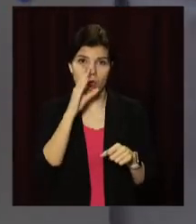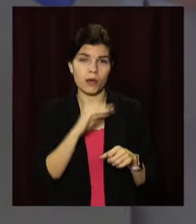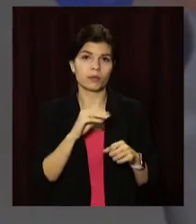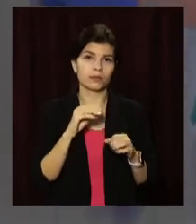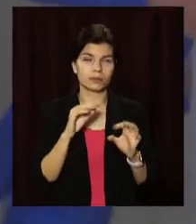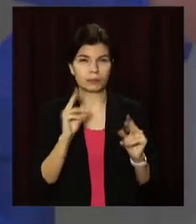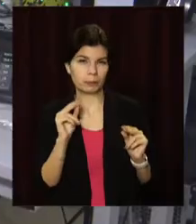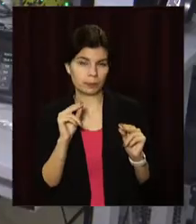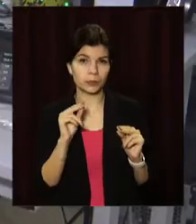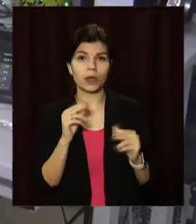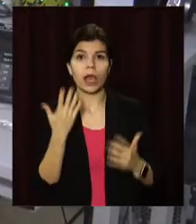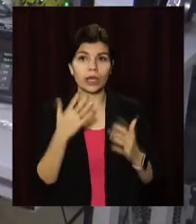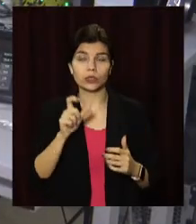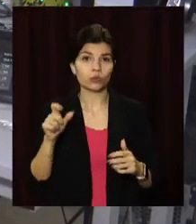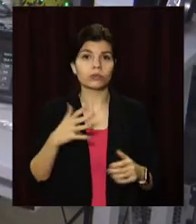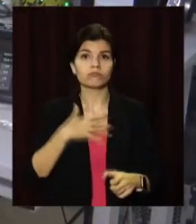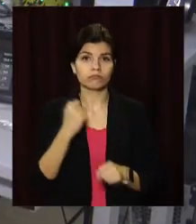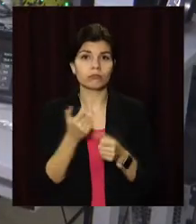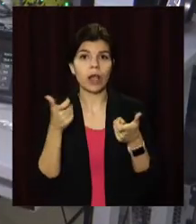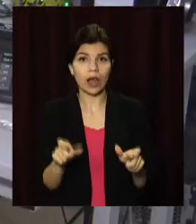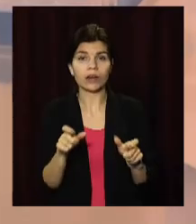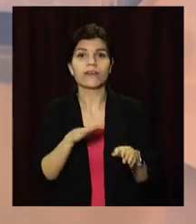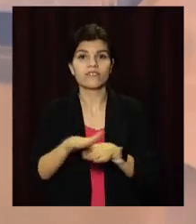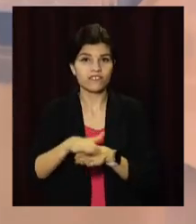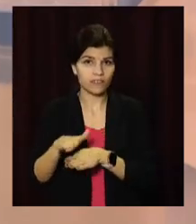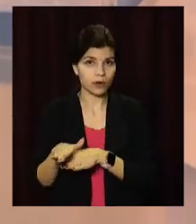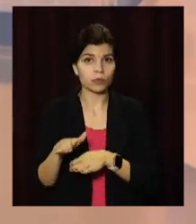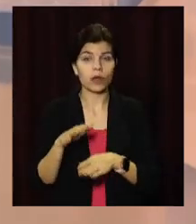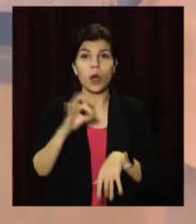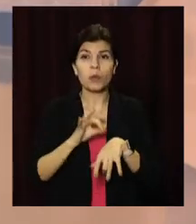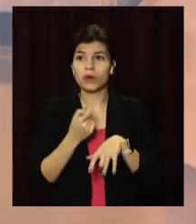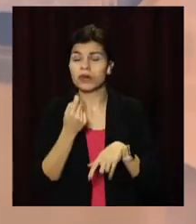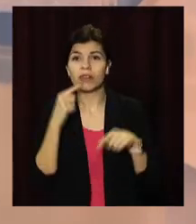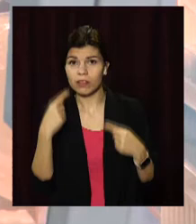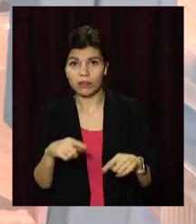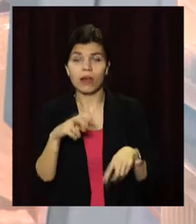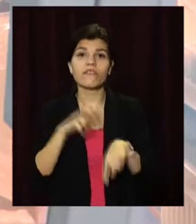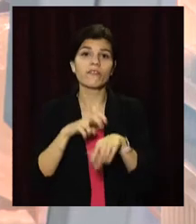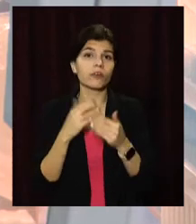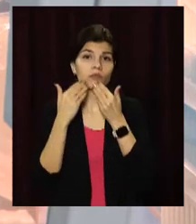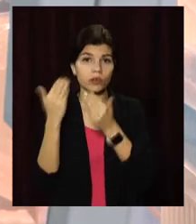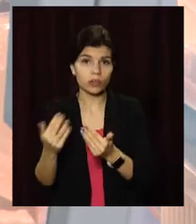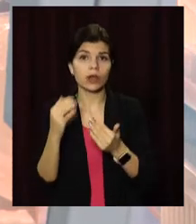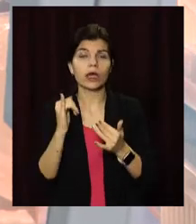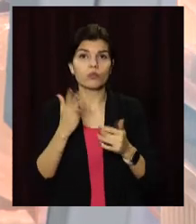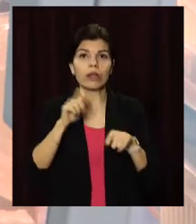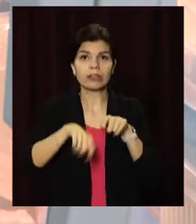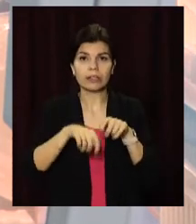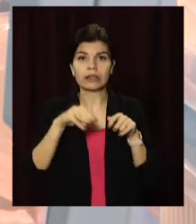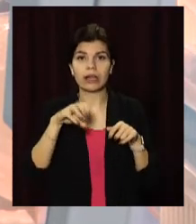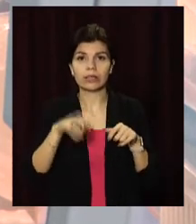якщо громадяни дотримуватимуться карантинних правил, своєчасно при перших ознаках хвороби звертатимуться до лікарів, а